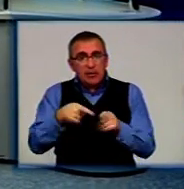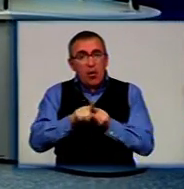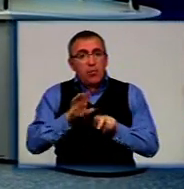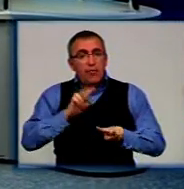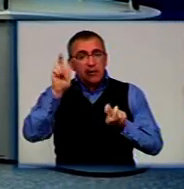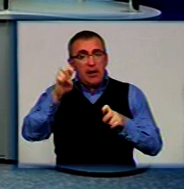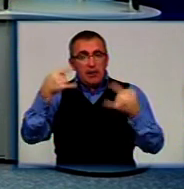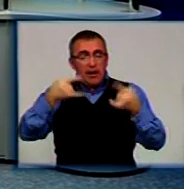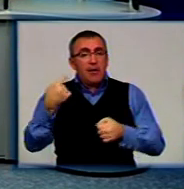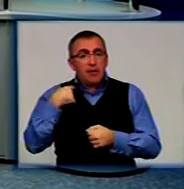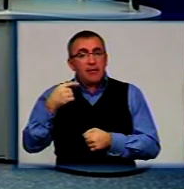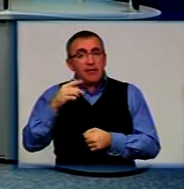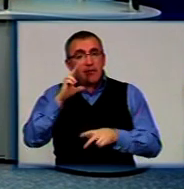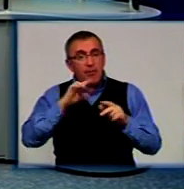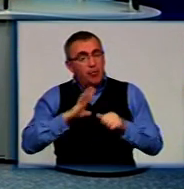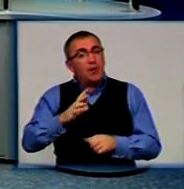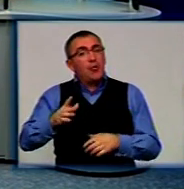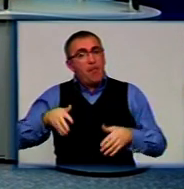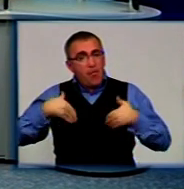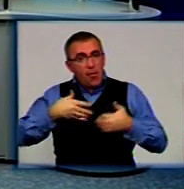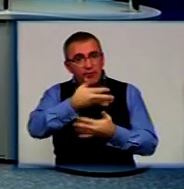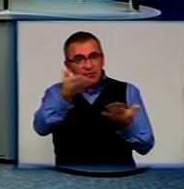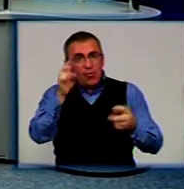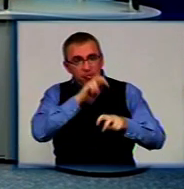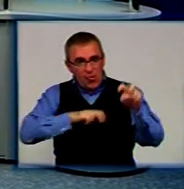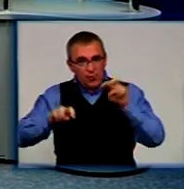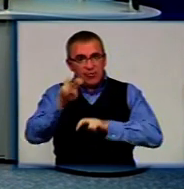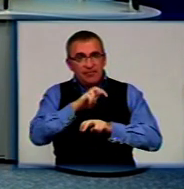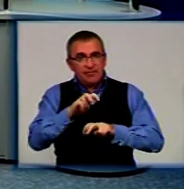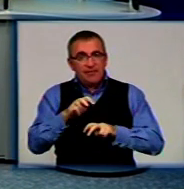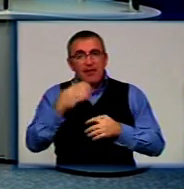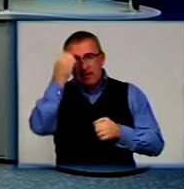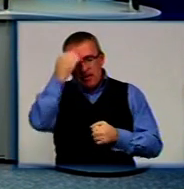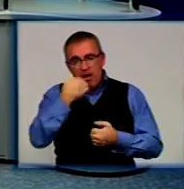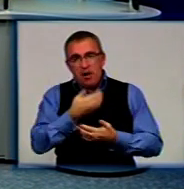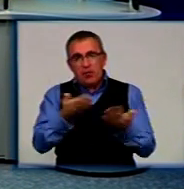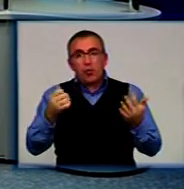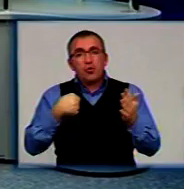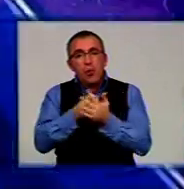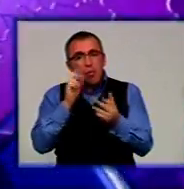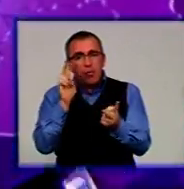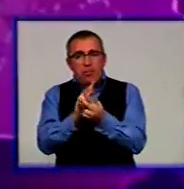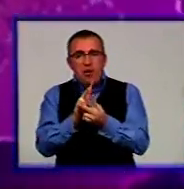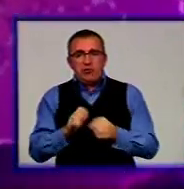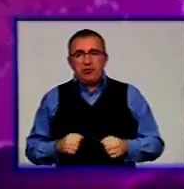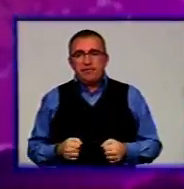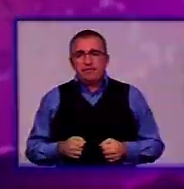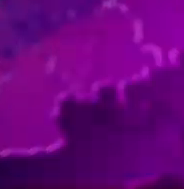тема дня на каналі «Кіровоград». Сподіваюся, вона була корисною для тих, хто зараз у пошуку. Так? Да. Дякую ще раз. До побачення.